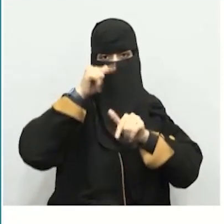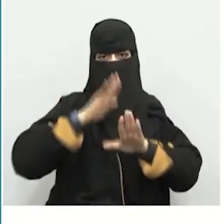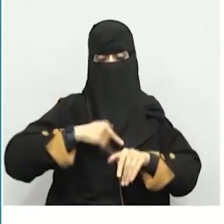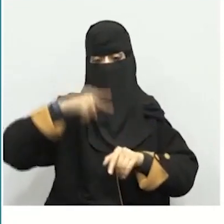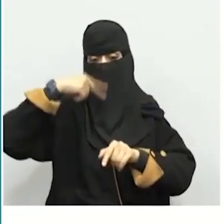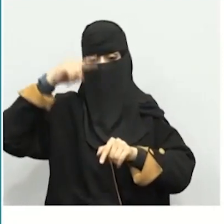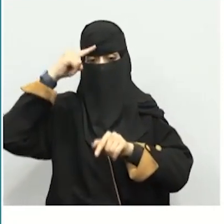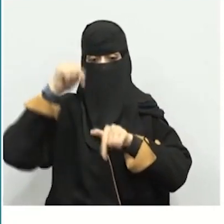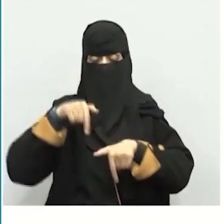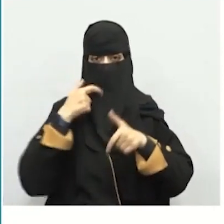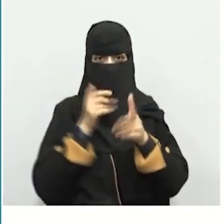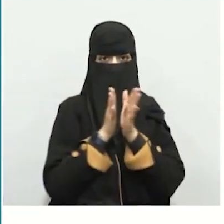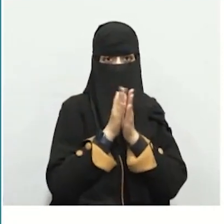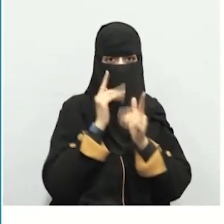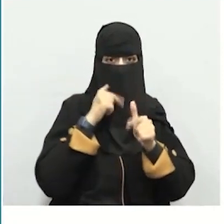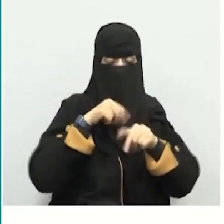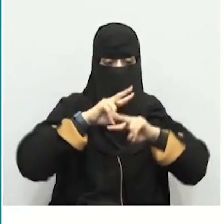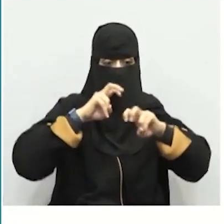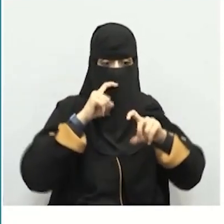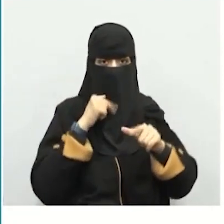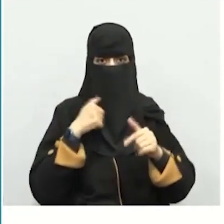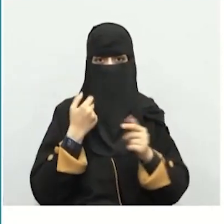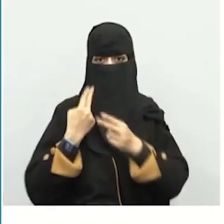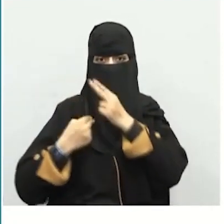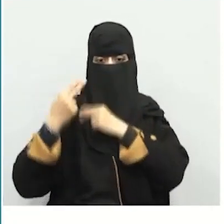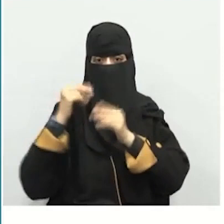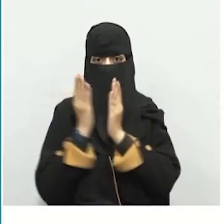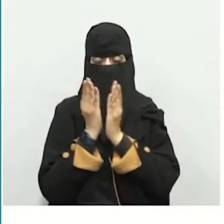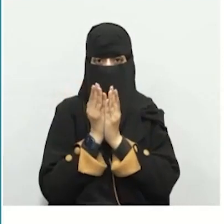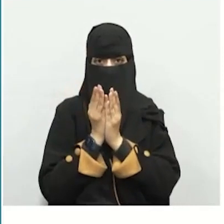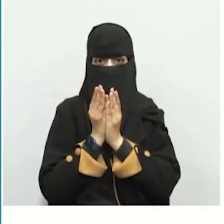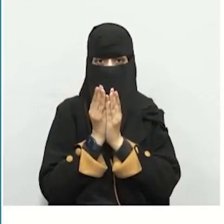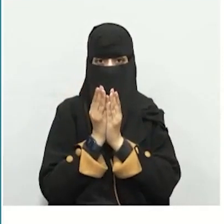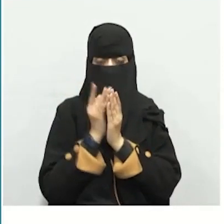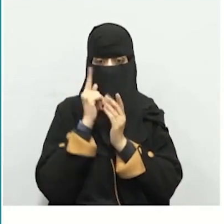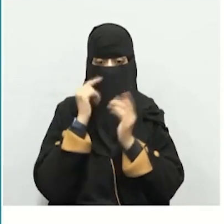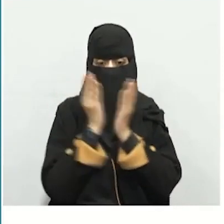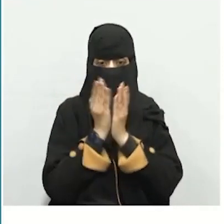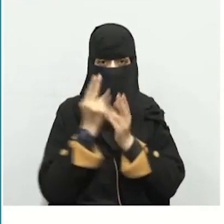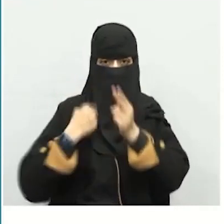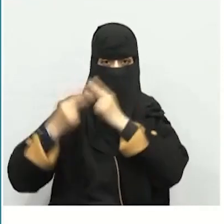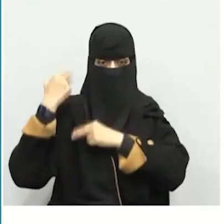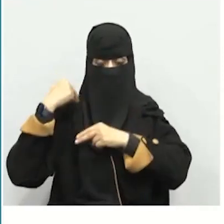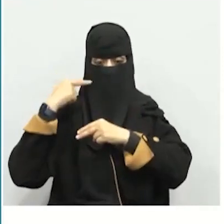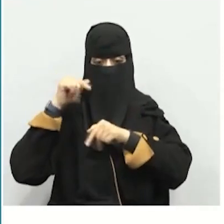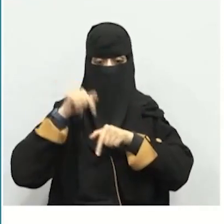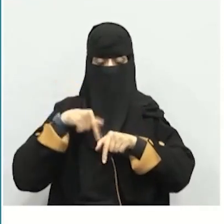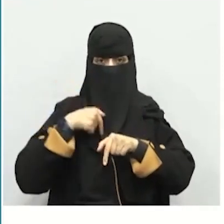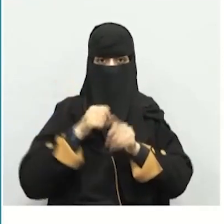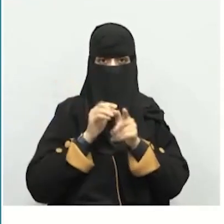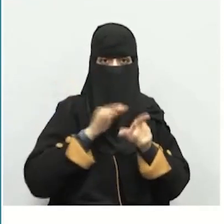ذلك أنه يشجع الدراسات التاريخية الوطنية ويعتني بمؤسساتها ويحرص على